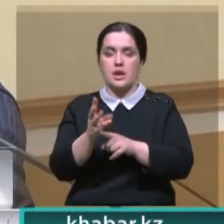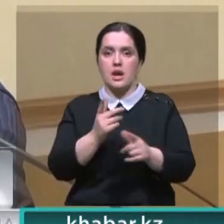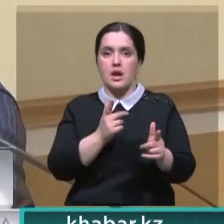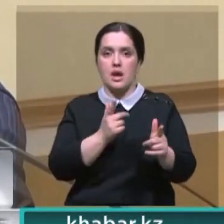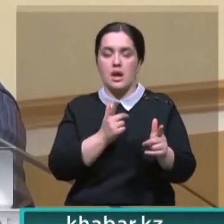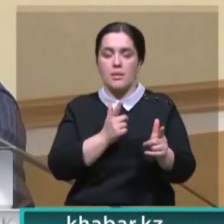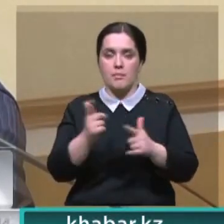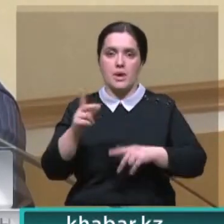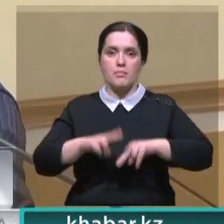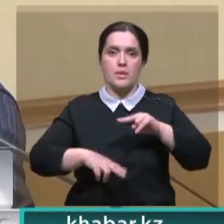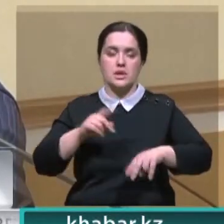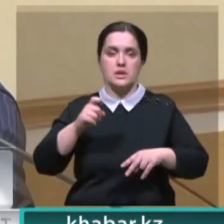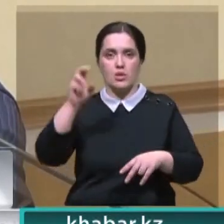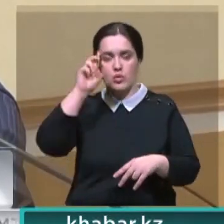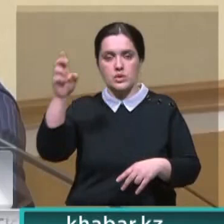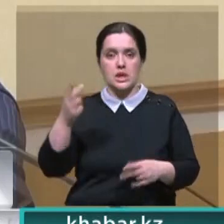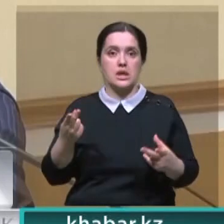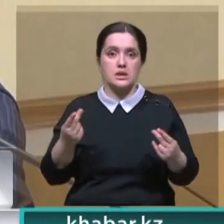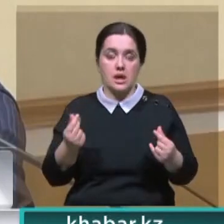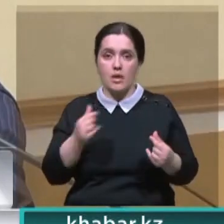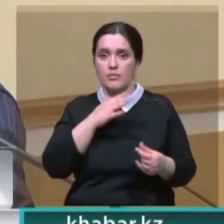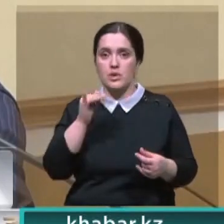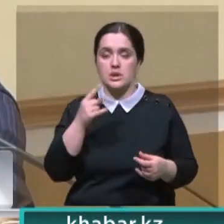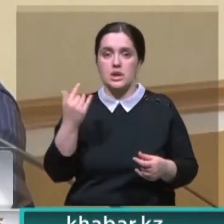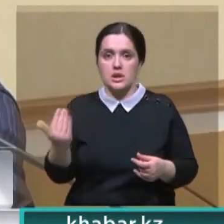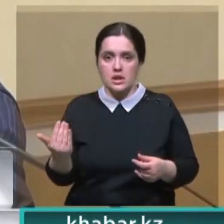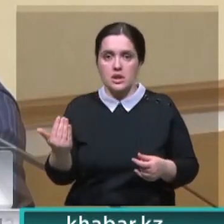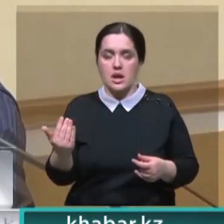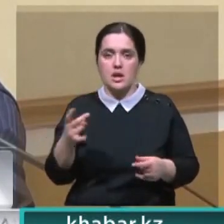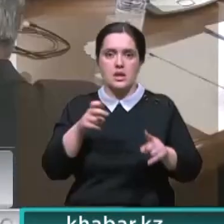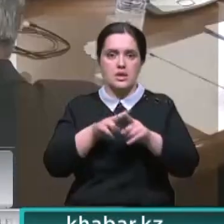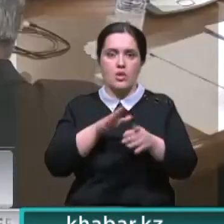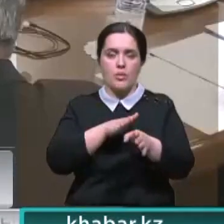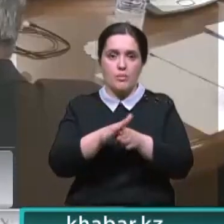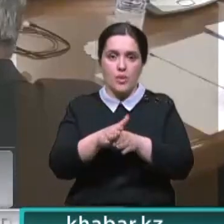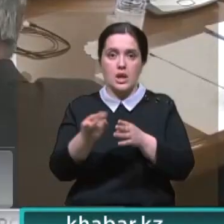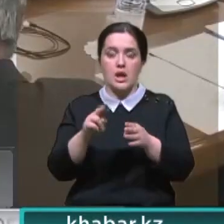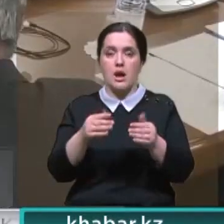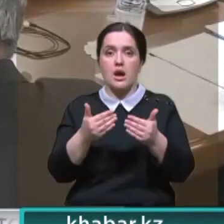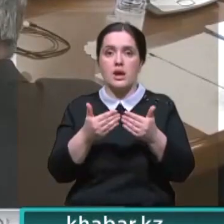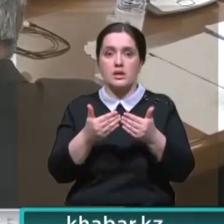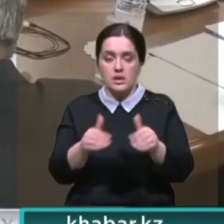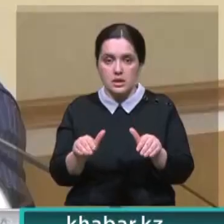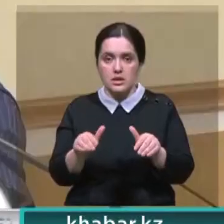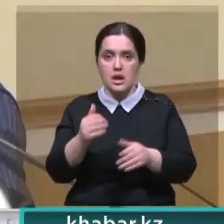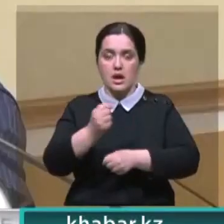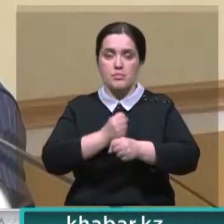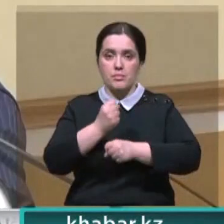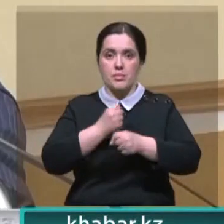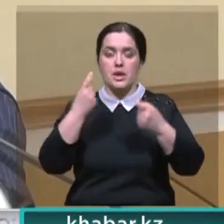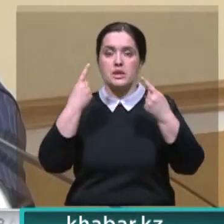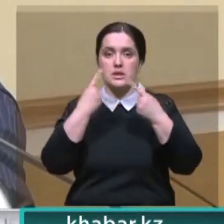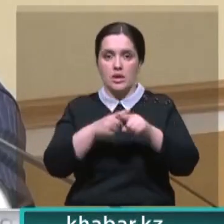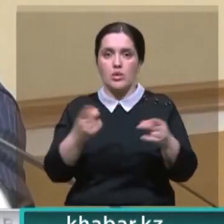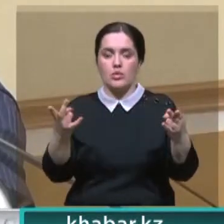подготовлены и построены за счет бюджетных средств. Однако многие из них не загружены в полную мощность. Для открытия предприятия по производству и сбору техники